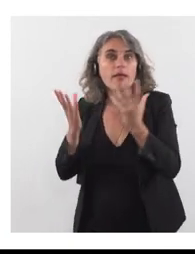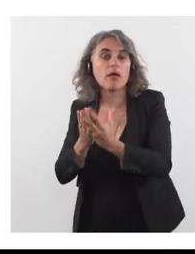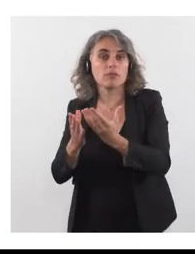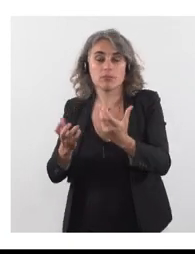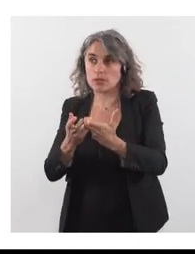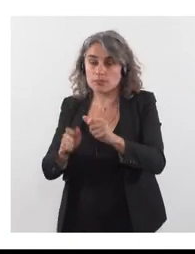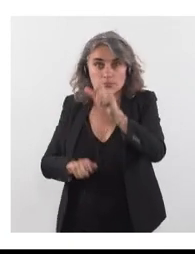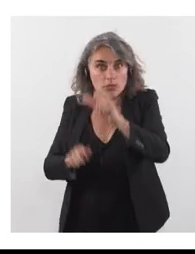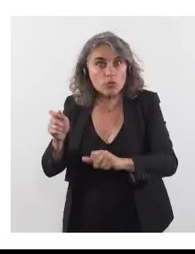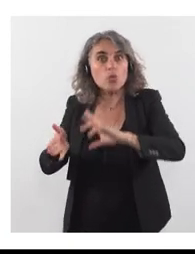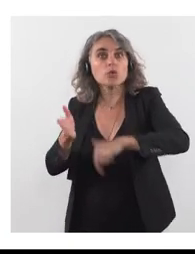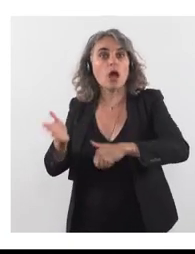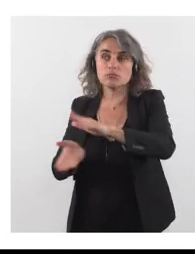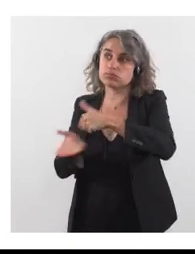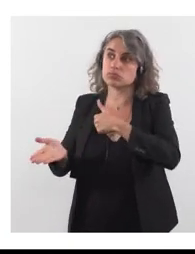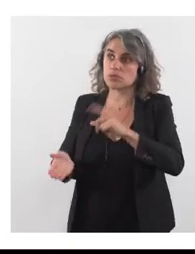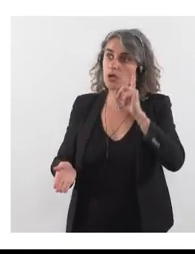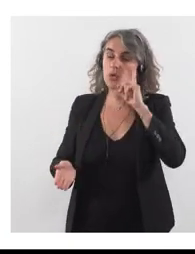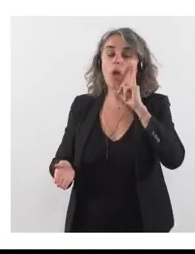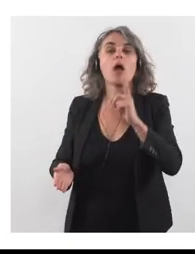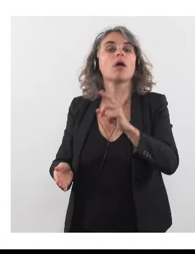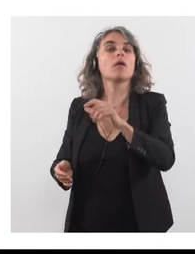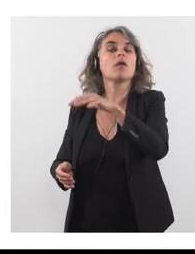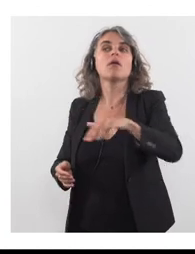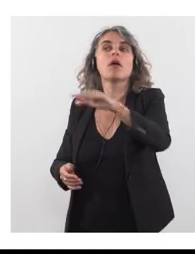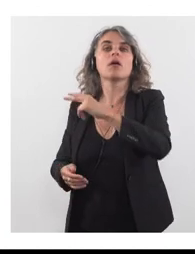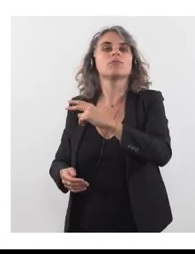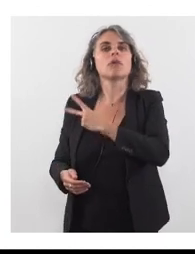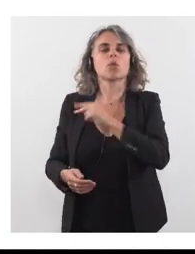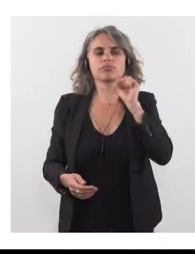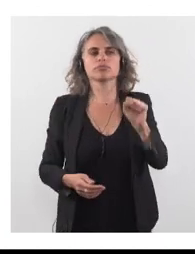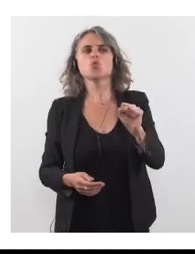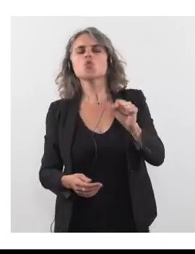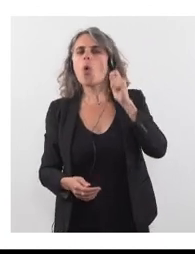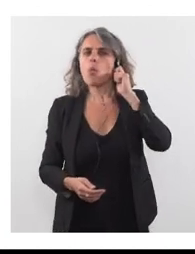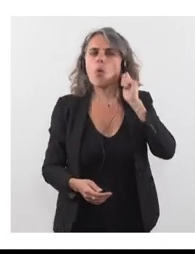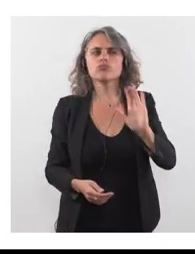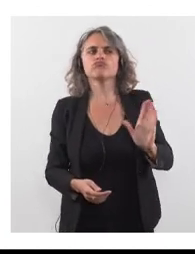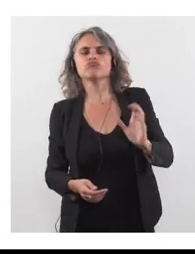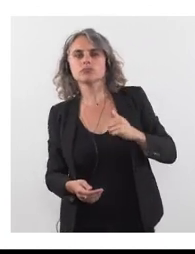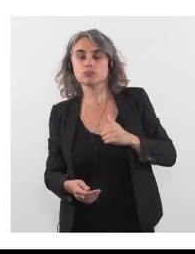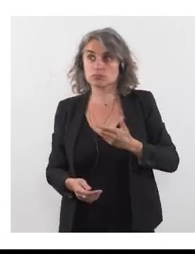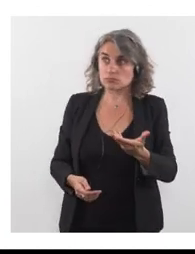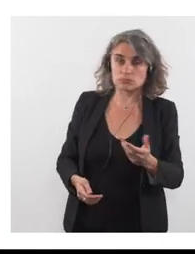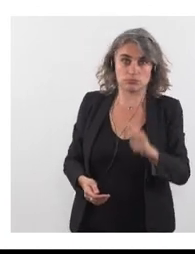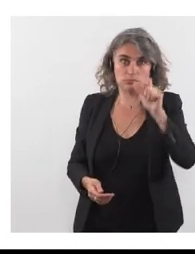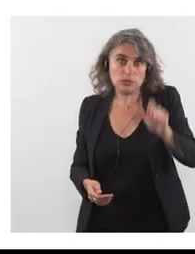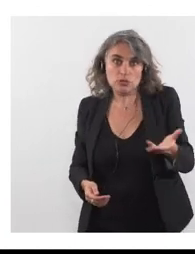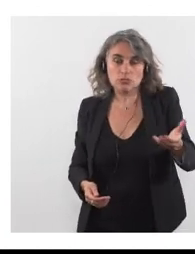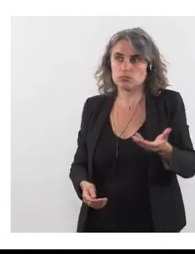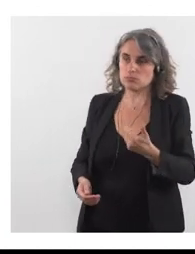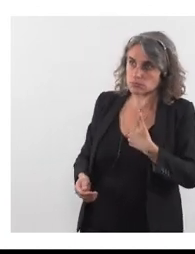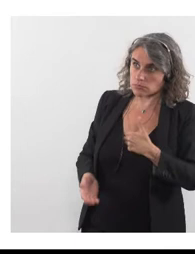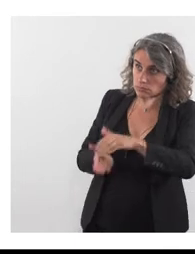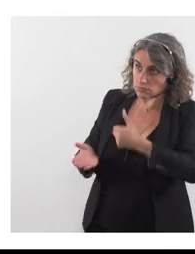quelqu'un n'a pas vu son contrat prolongé parce qu'il est apparu qu'il était homosexuel et donc lui dit que son contrat n'a pas été prolongé parce